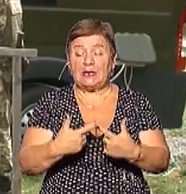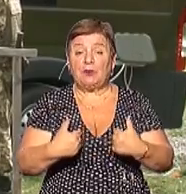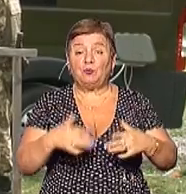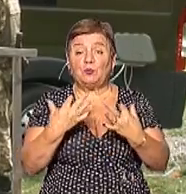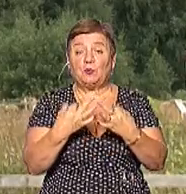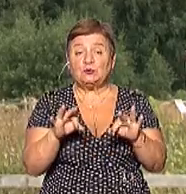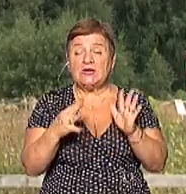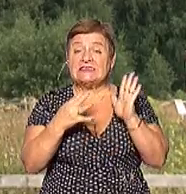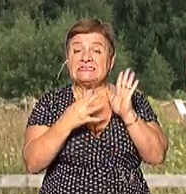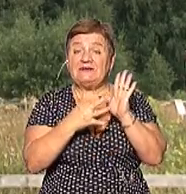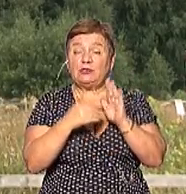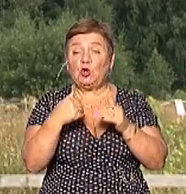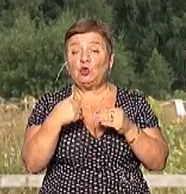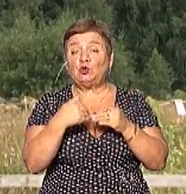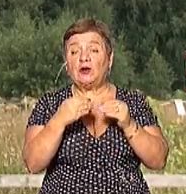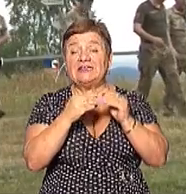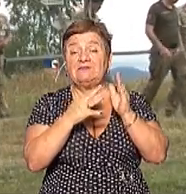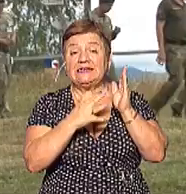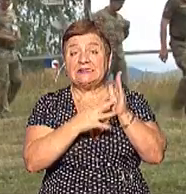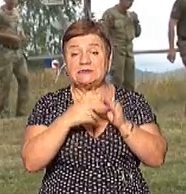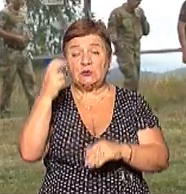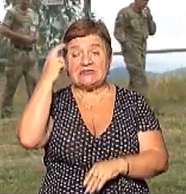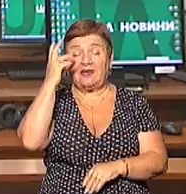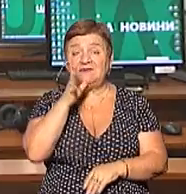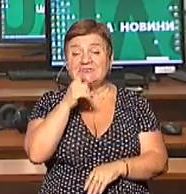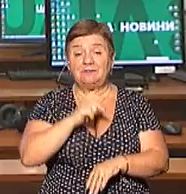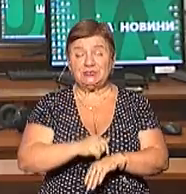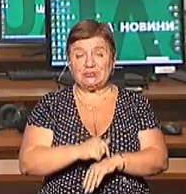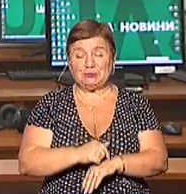з 9 до 19 години за київським часом.